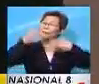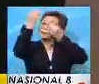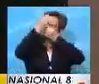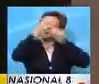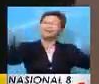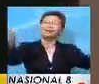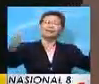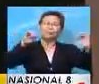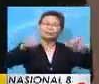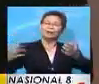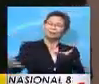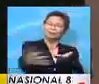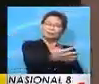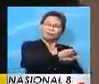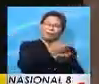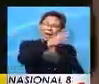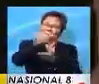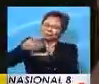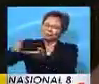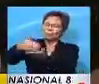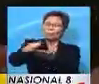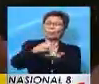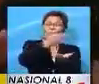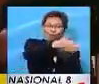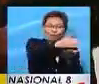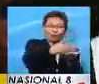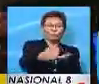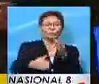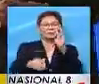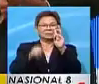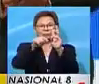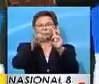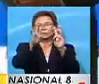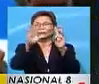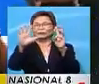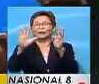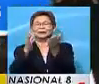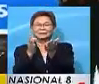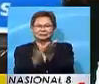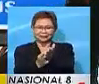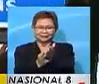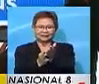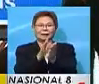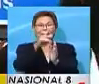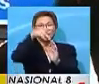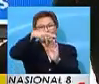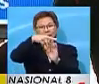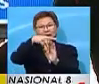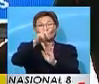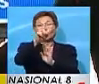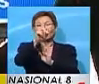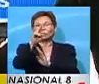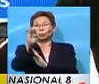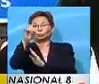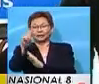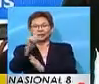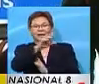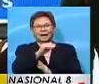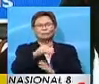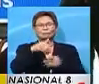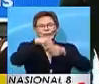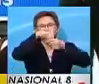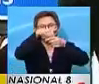to distribute an income distribution of 6.75 per unit as well as a